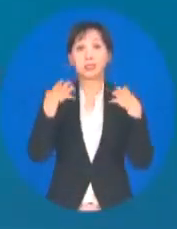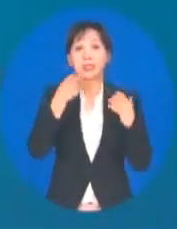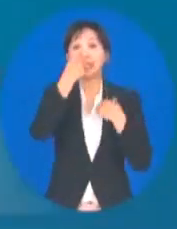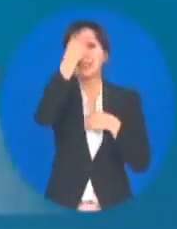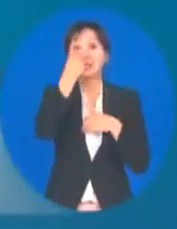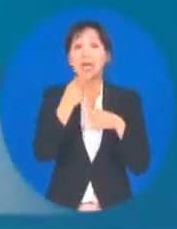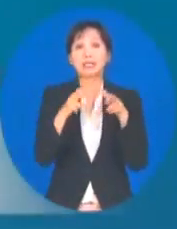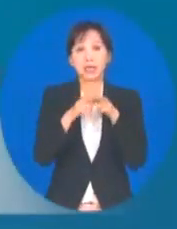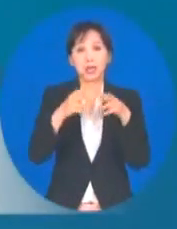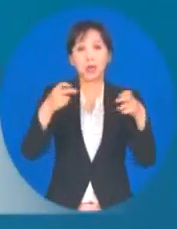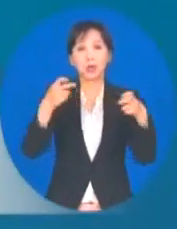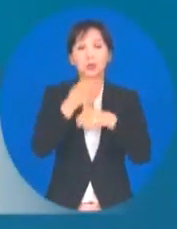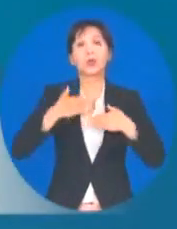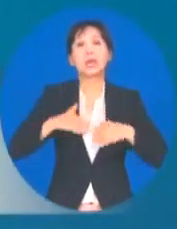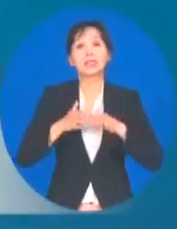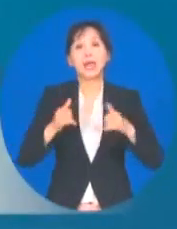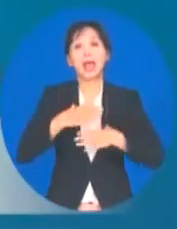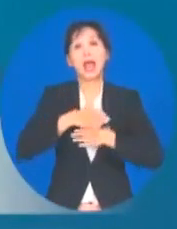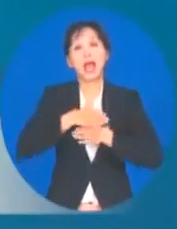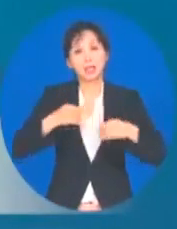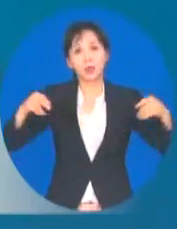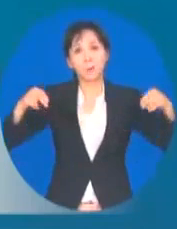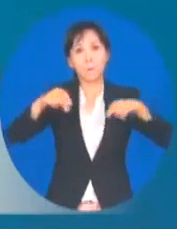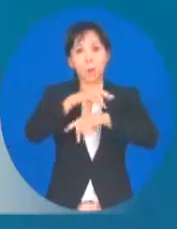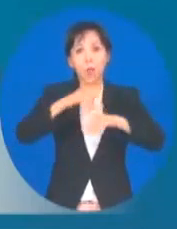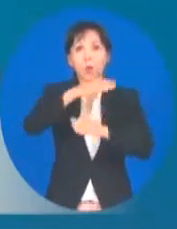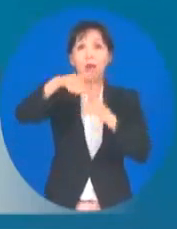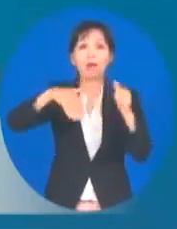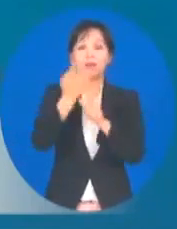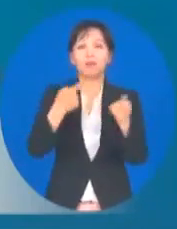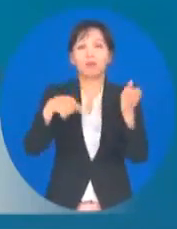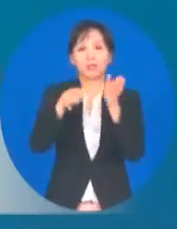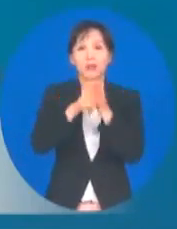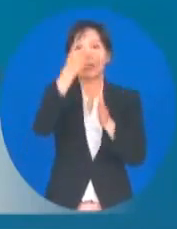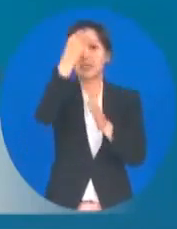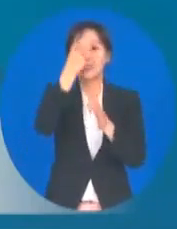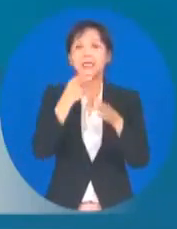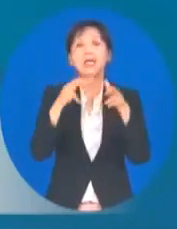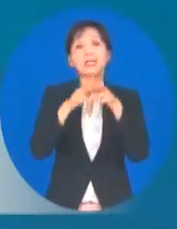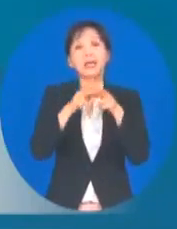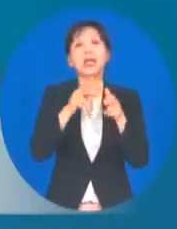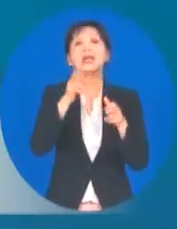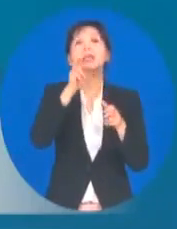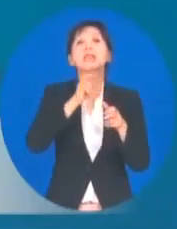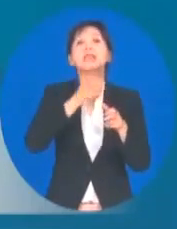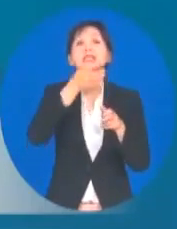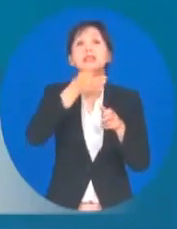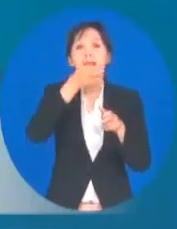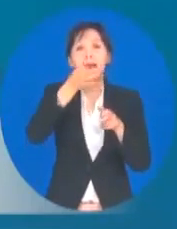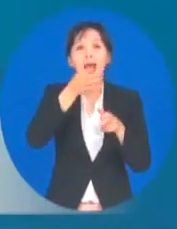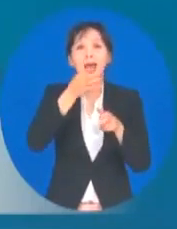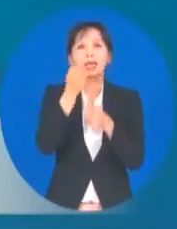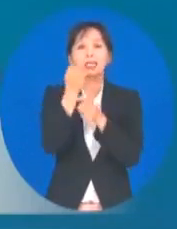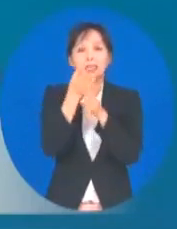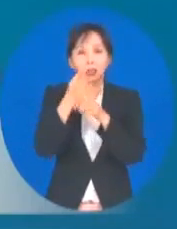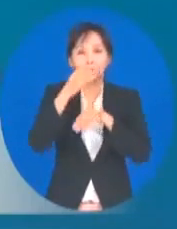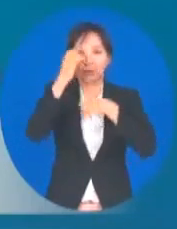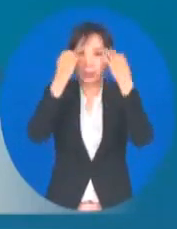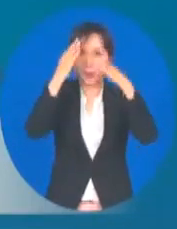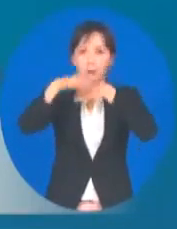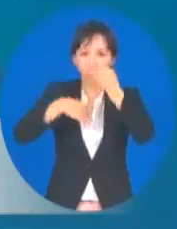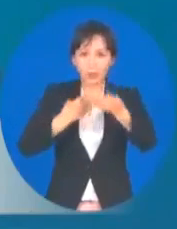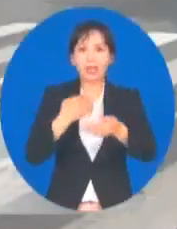제천시는 시각장애인 등 교통약자의 안전한 보행 환경을 위해 시각장애인용 음향신호기를 신설 및